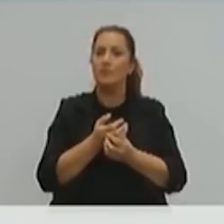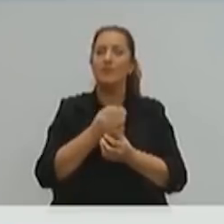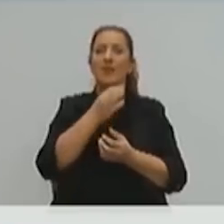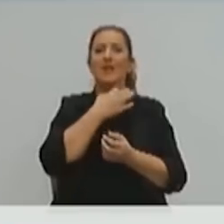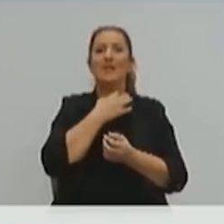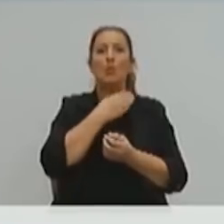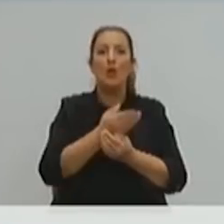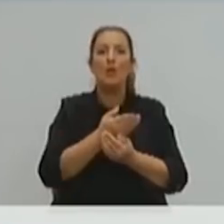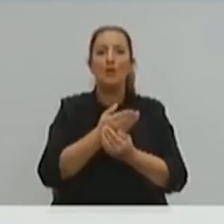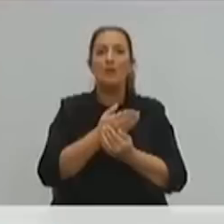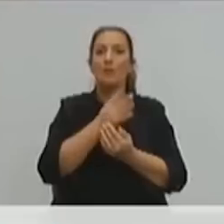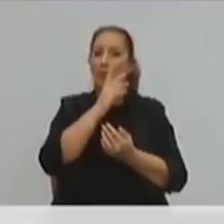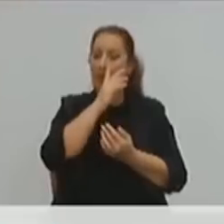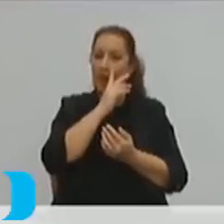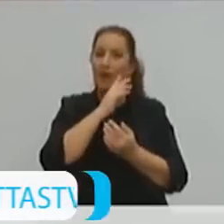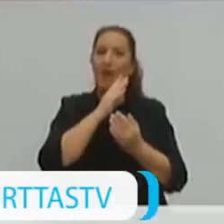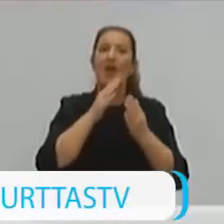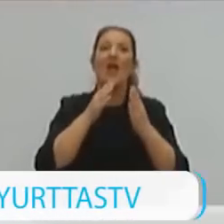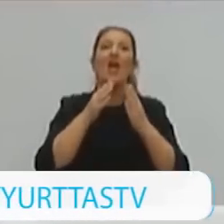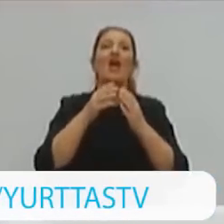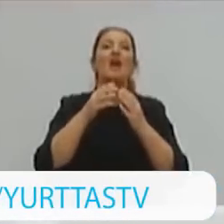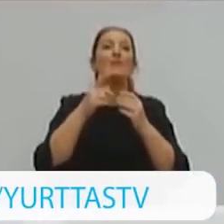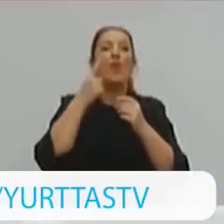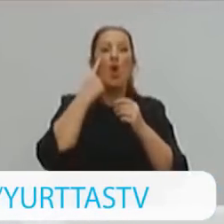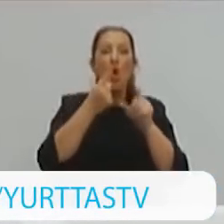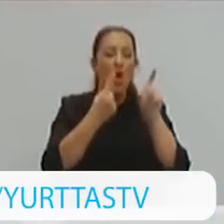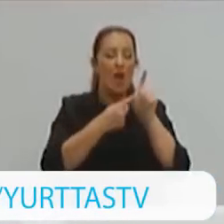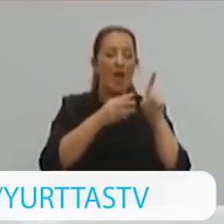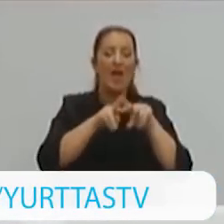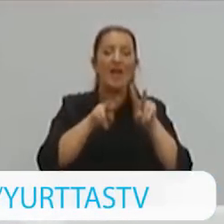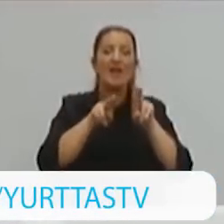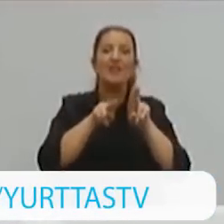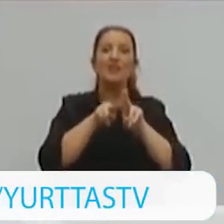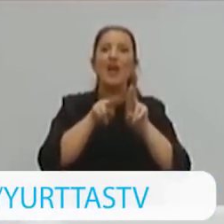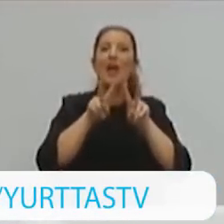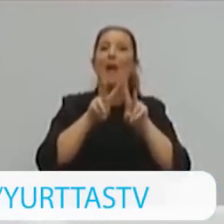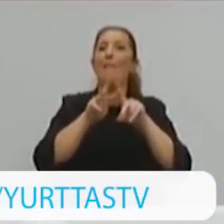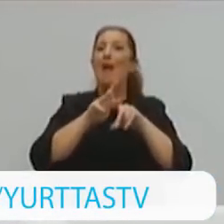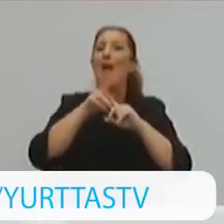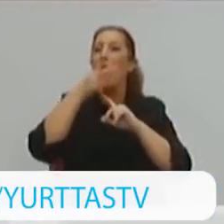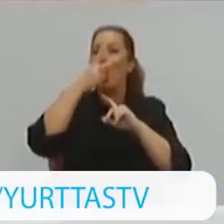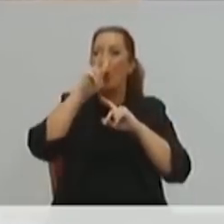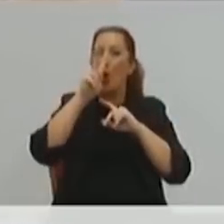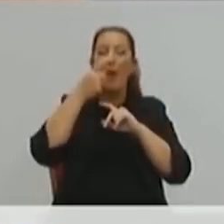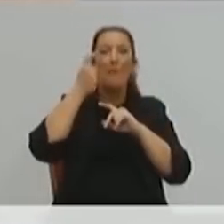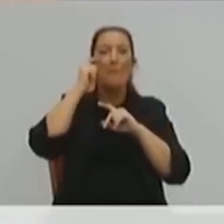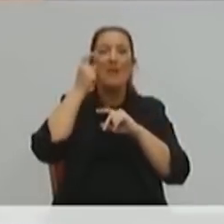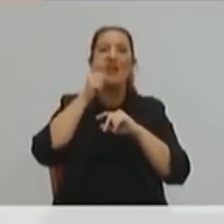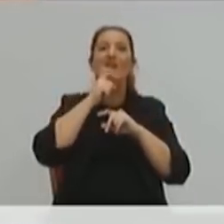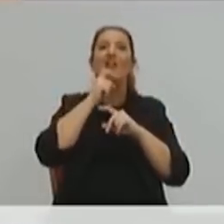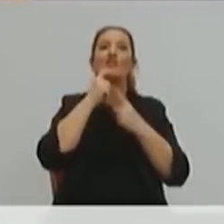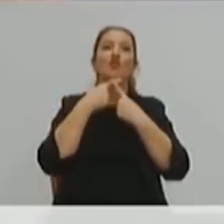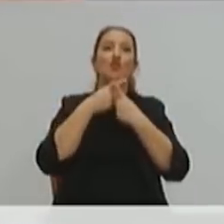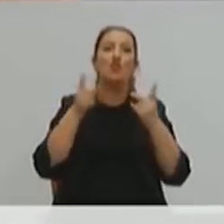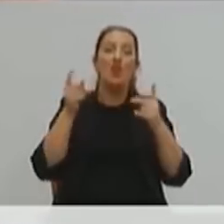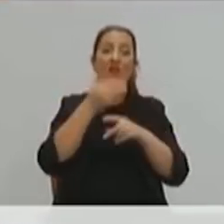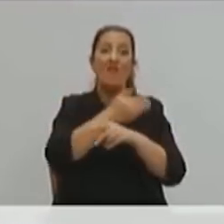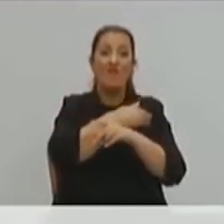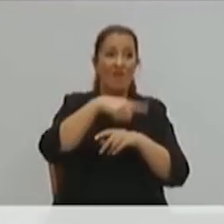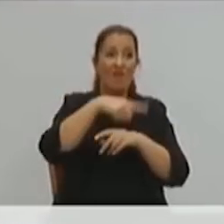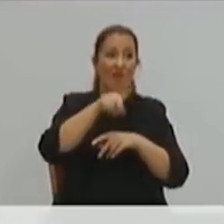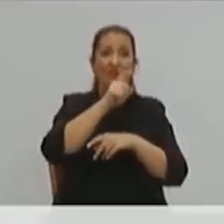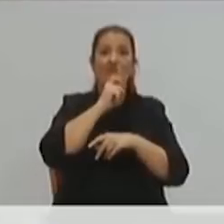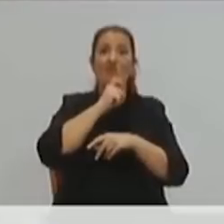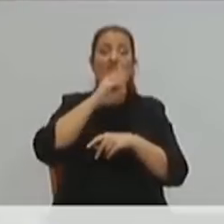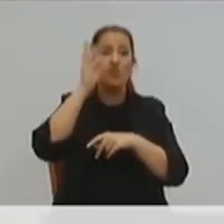Teşekkür ederim. Başkanım, Çekmeköy'le ilgili bilgi yanlış verildi. Bu yanlış bilgi hem halkımıza yanlış bilgi